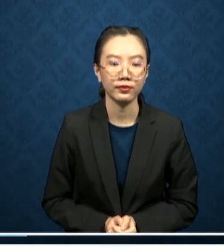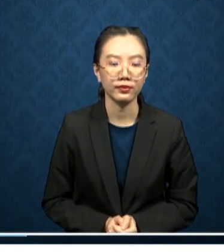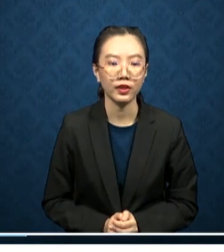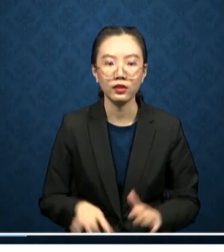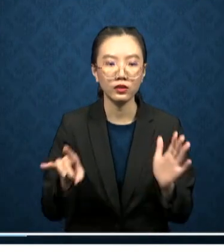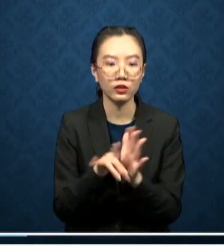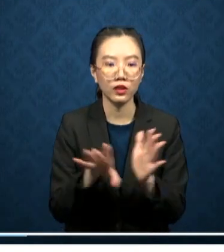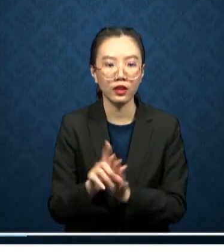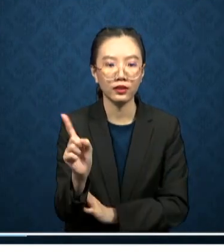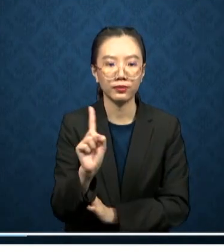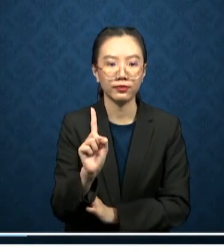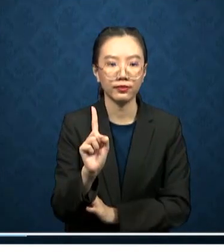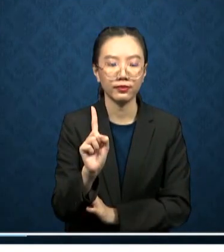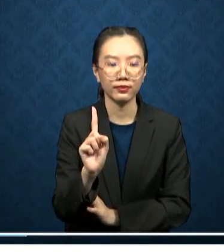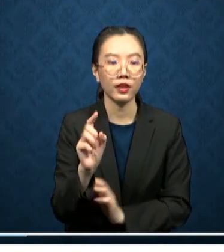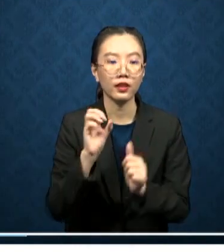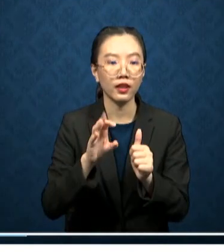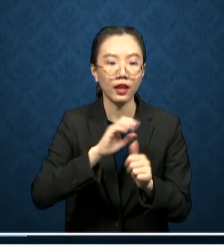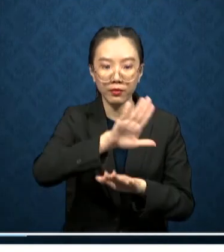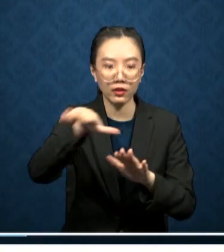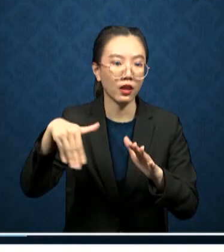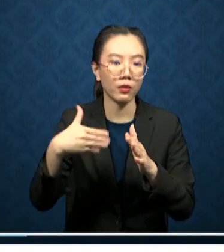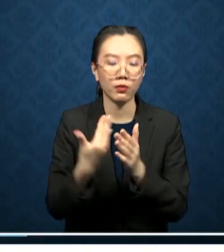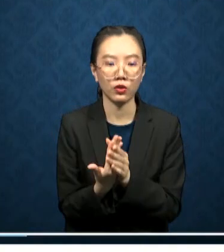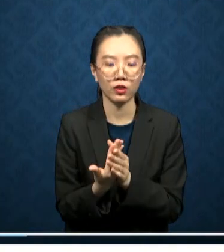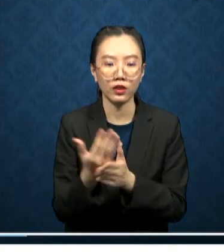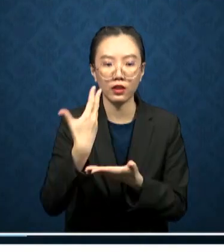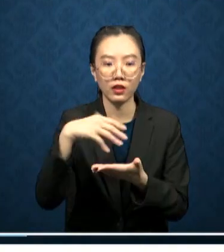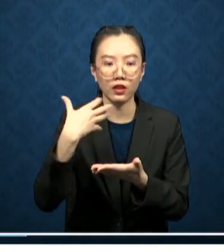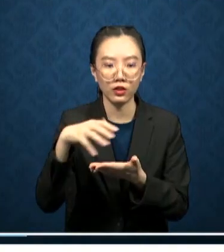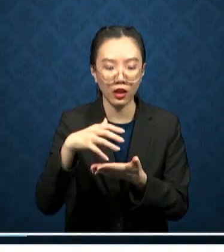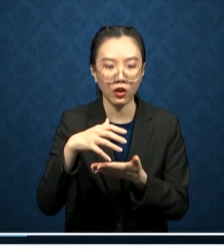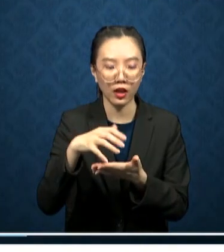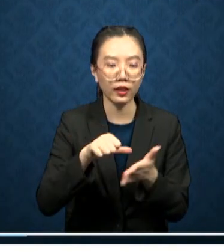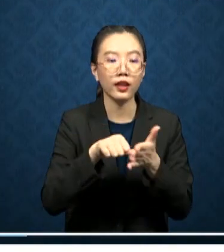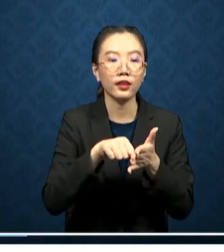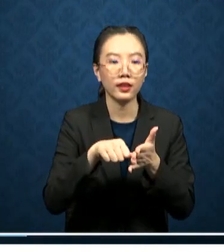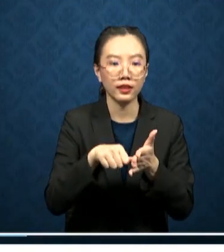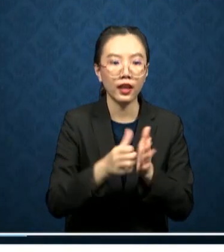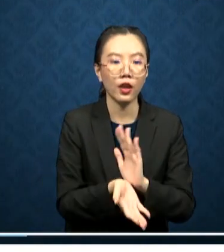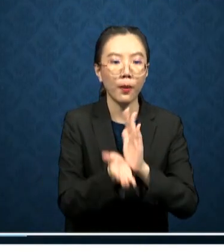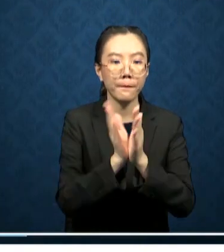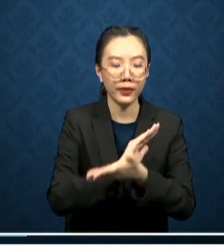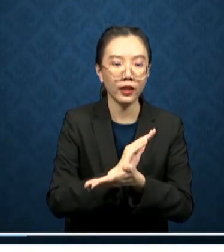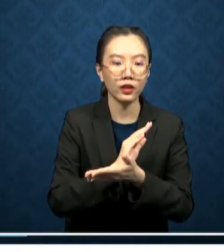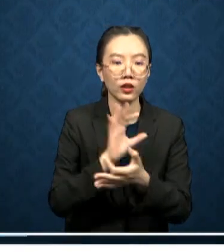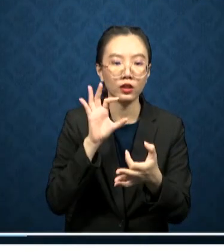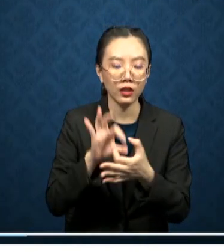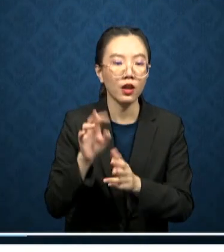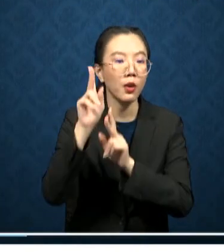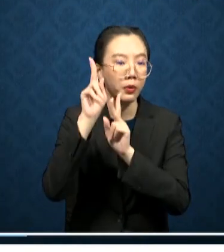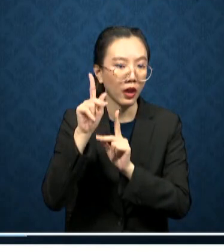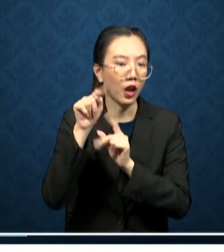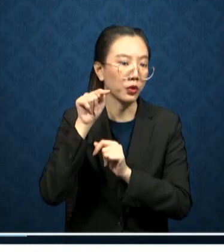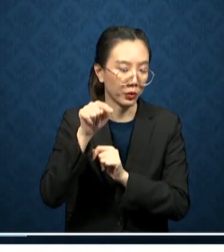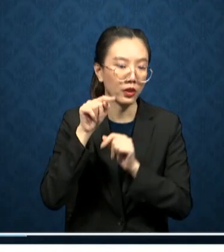สุดท้าย ข้อสุนธทั้หมดที่เก่ามาแล้วนั้น การปรบปุงประสิทธภาพในการข่าวเป็ส่งทสำค